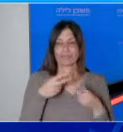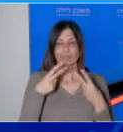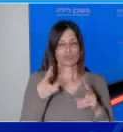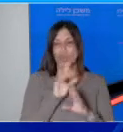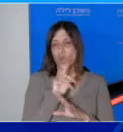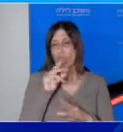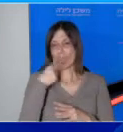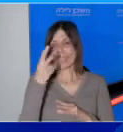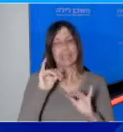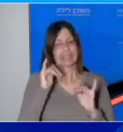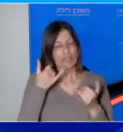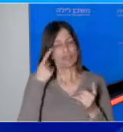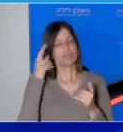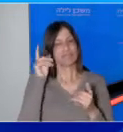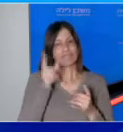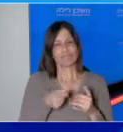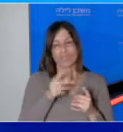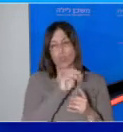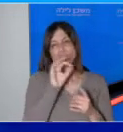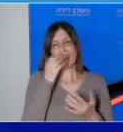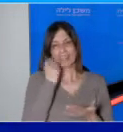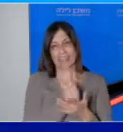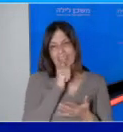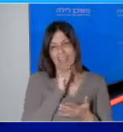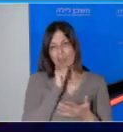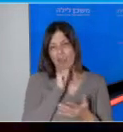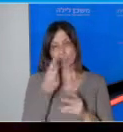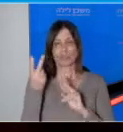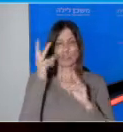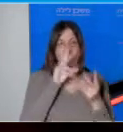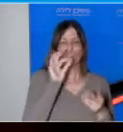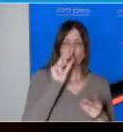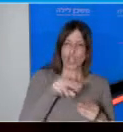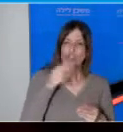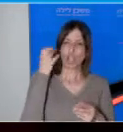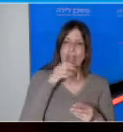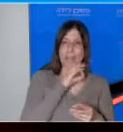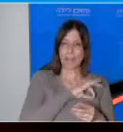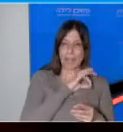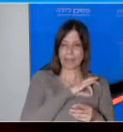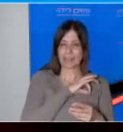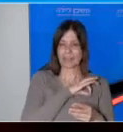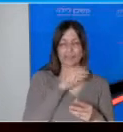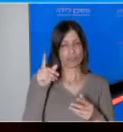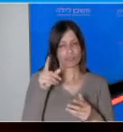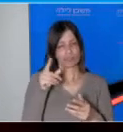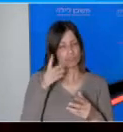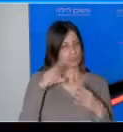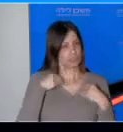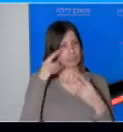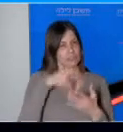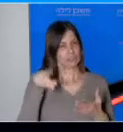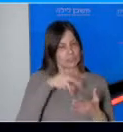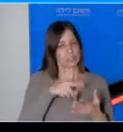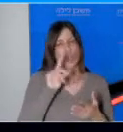אומרת, הוא כן דבק בכל הנושא הזה של התו הירוק. מצד שני, יש לך את ליברמן. נכון, לגמרי, כן, בביטול מוחלט. אגב, לא רק ליברמן,